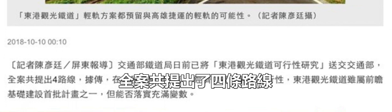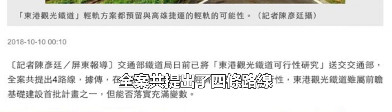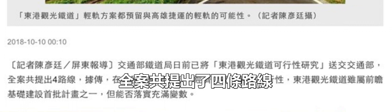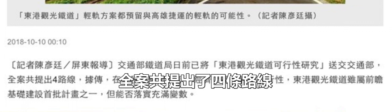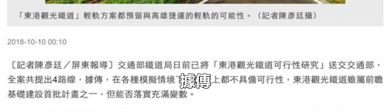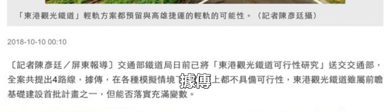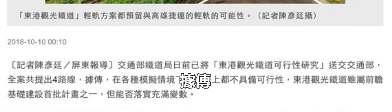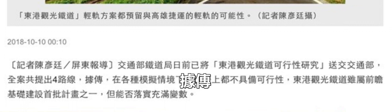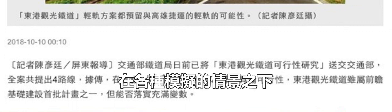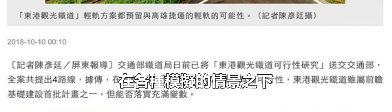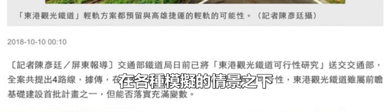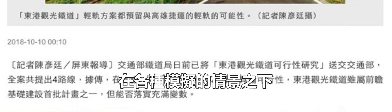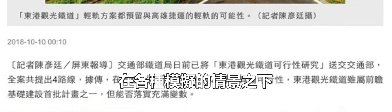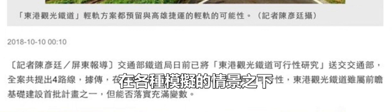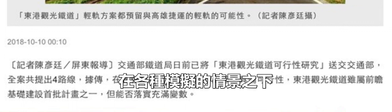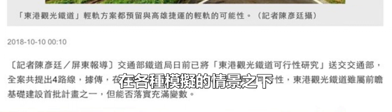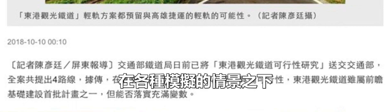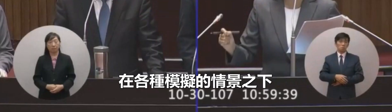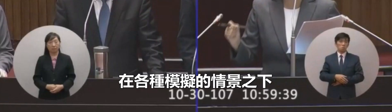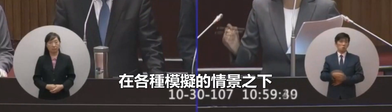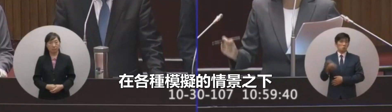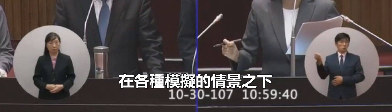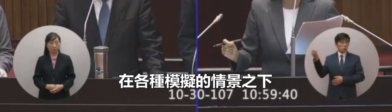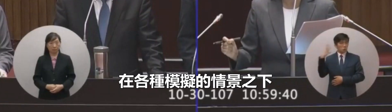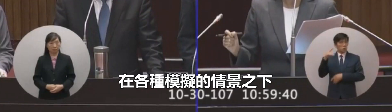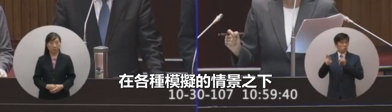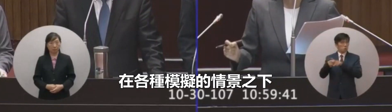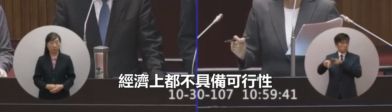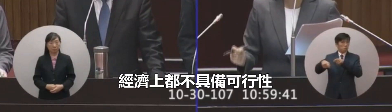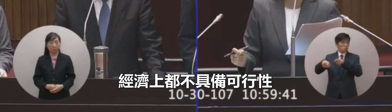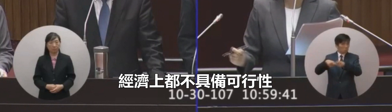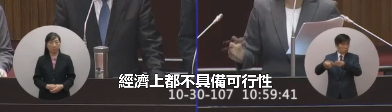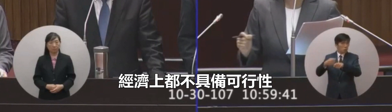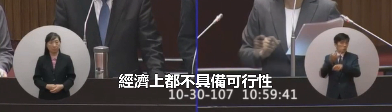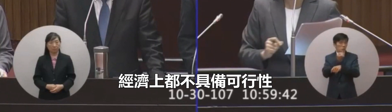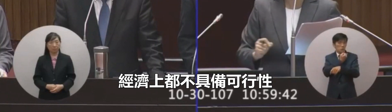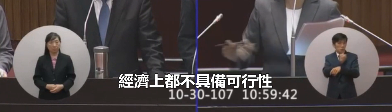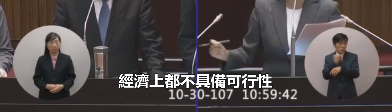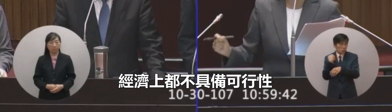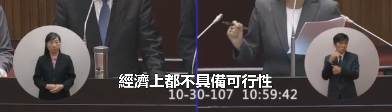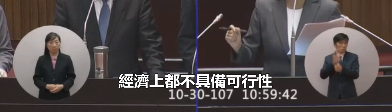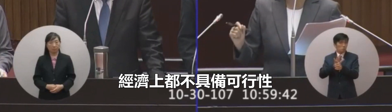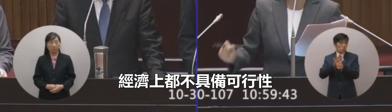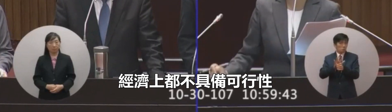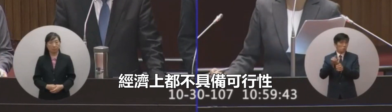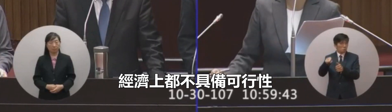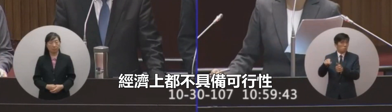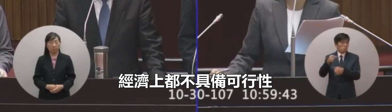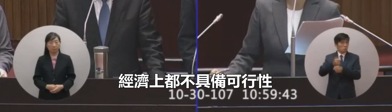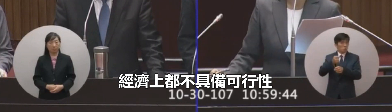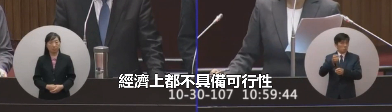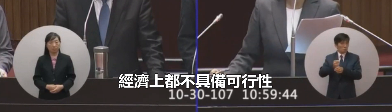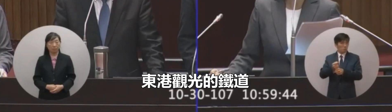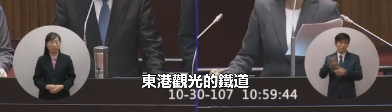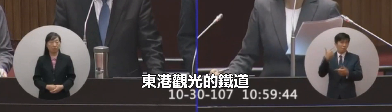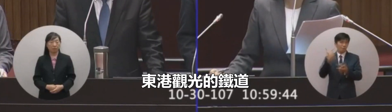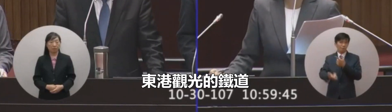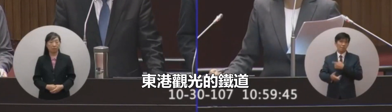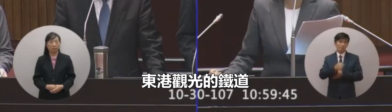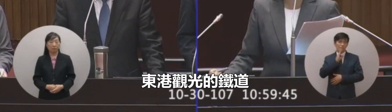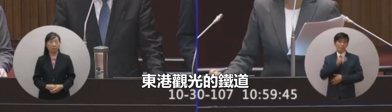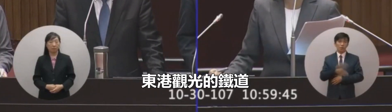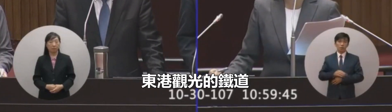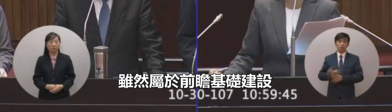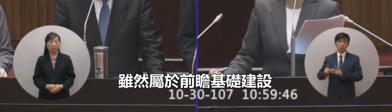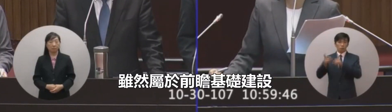线，据传在各种模拟的情境之下，经济上都不具备可行性。东港